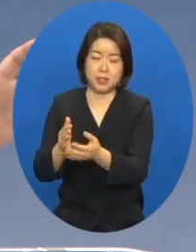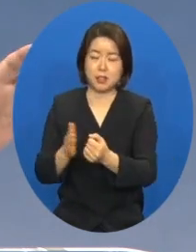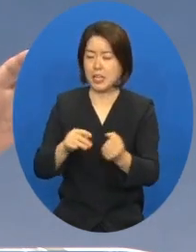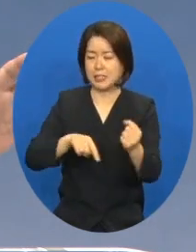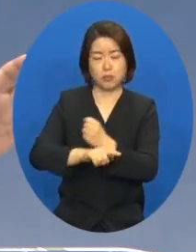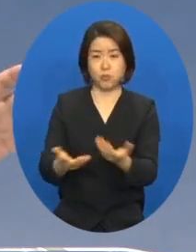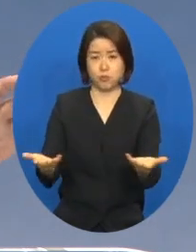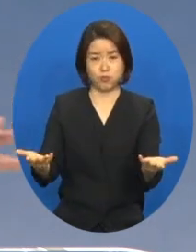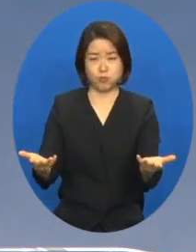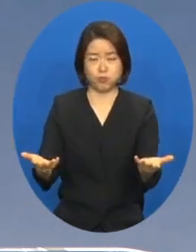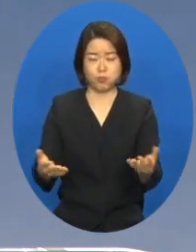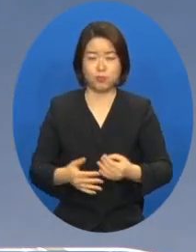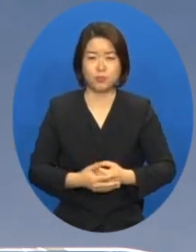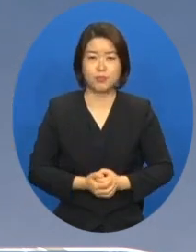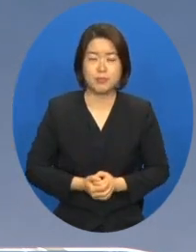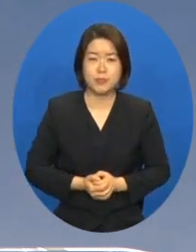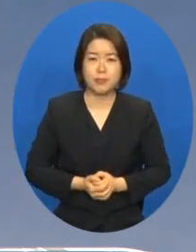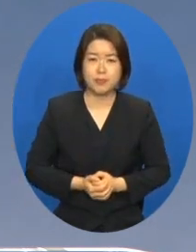의미가 없으니까.